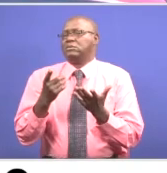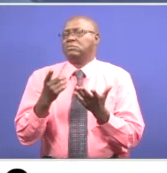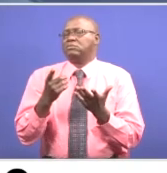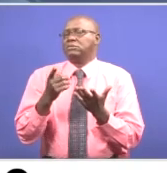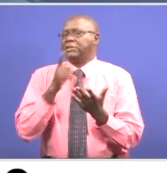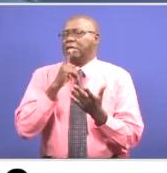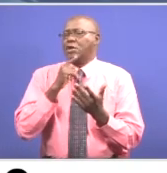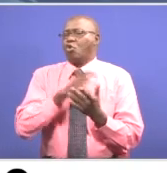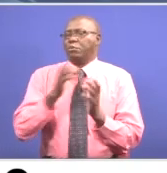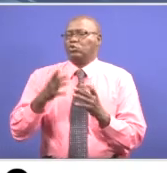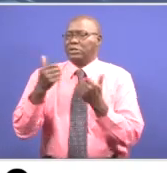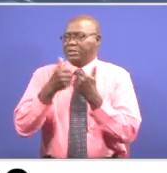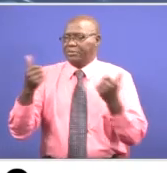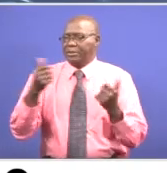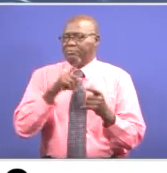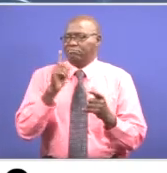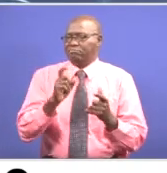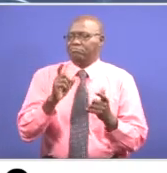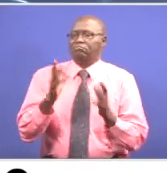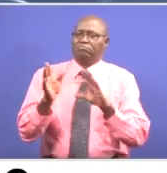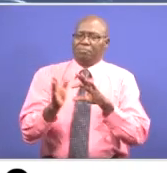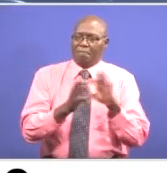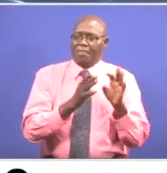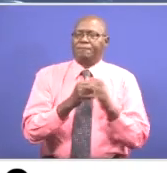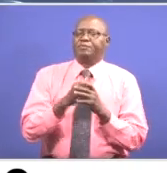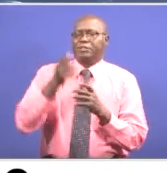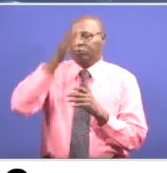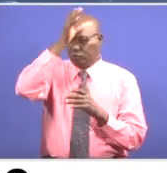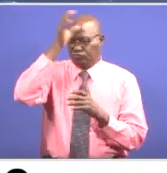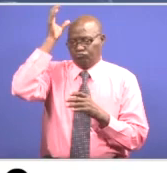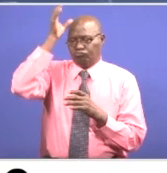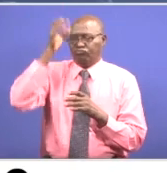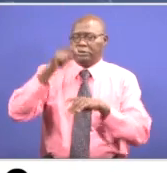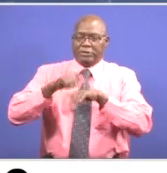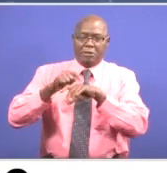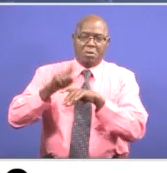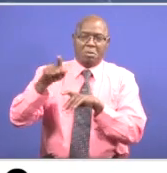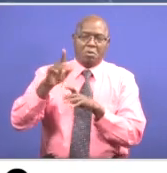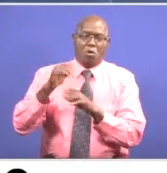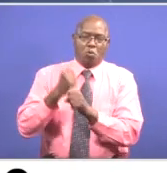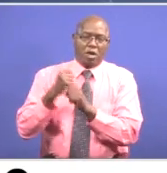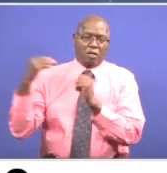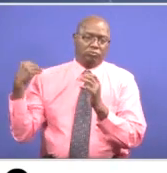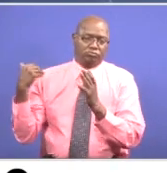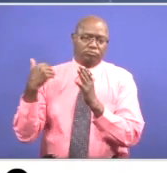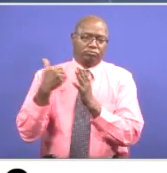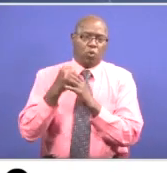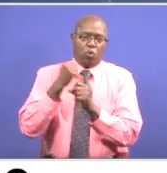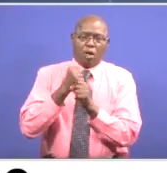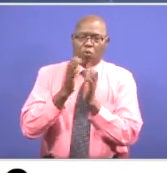divided. Na kulingana na uongozi wa Chebukati, kwa hiyo kipindi yake yote ambaye ameshafanya kazi na